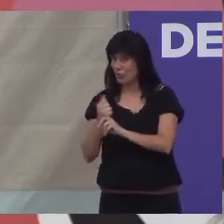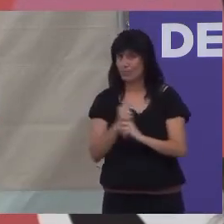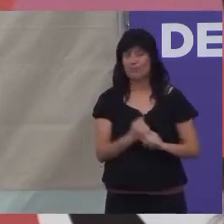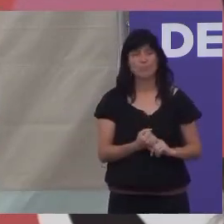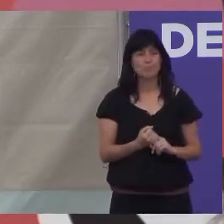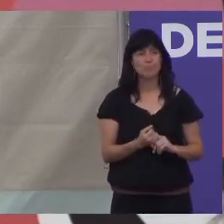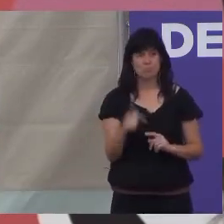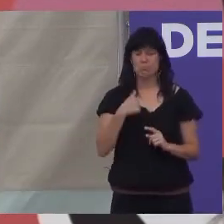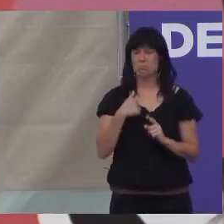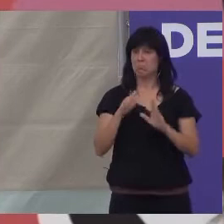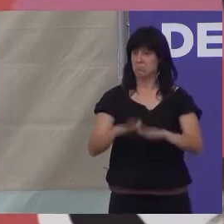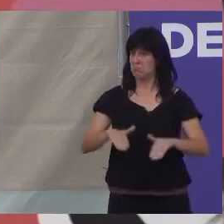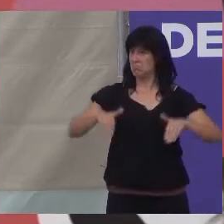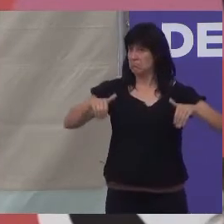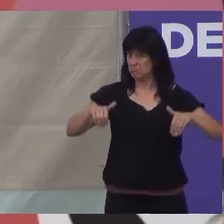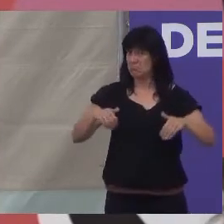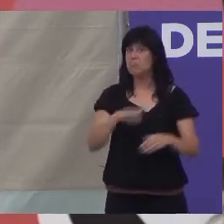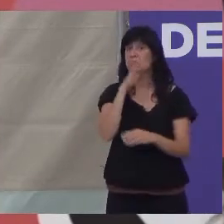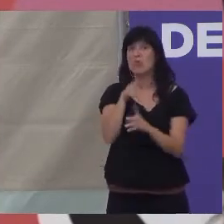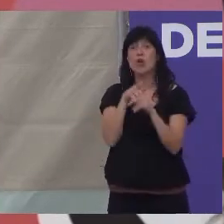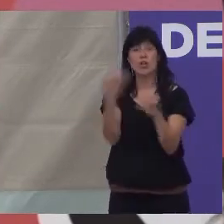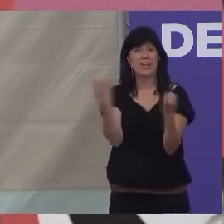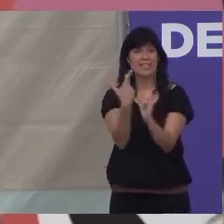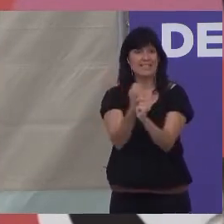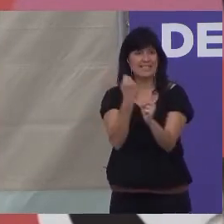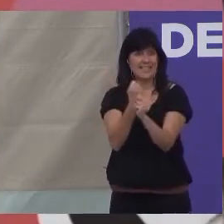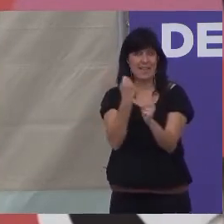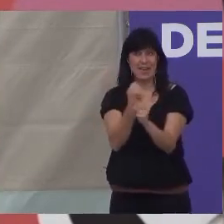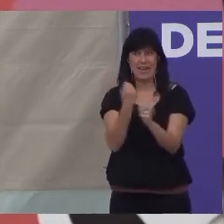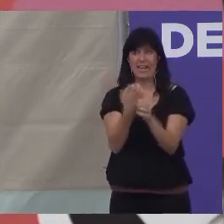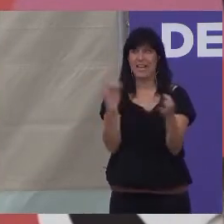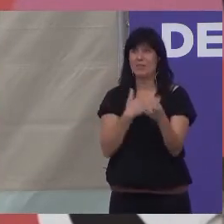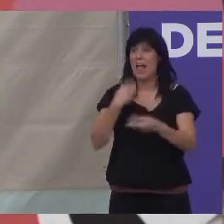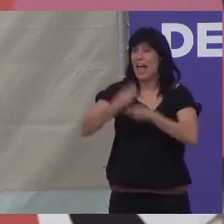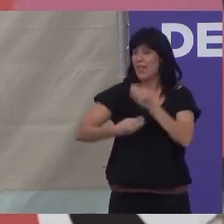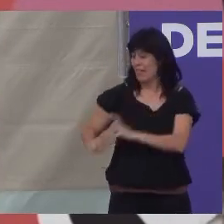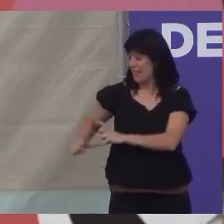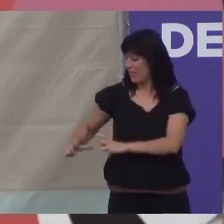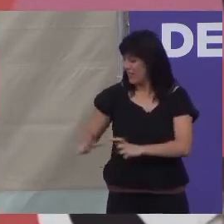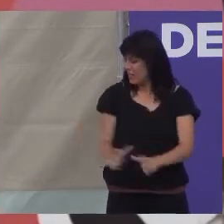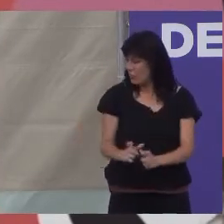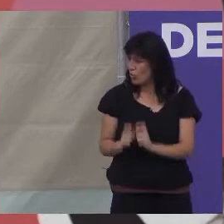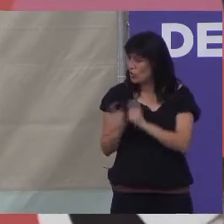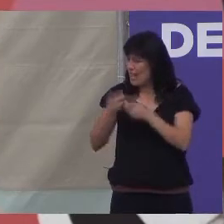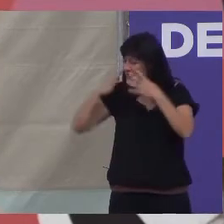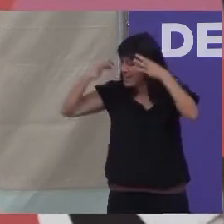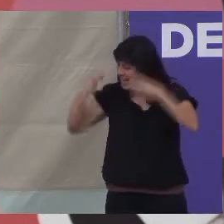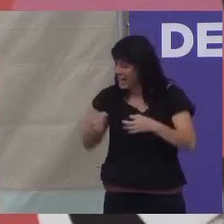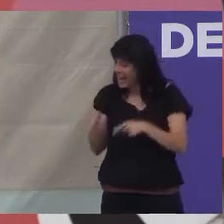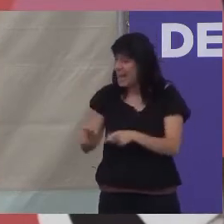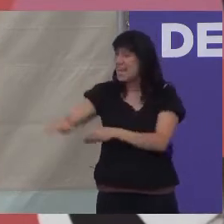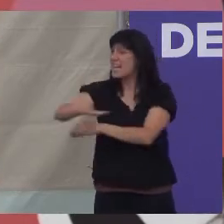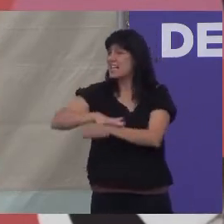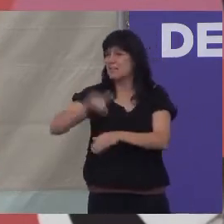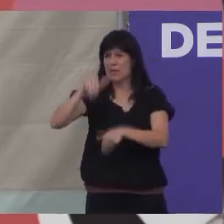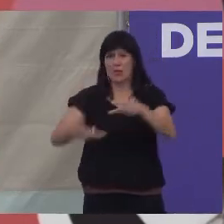Em presente per a treballar, per a poder fer que els cercles siguin realment espais